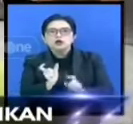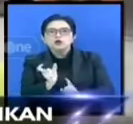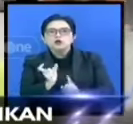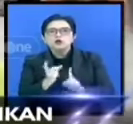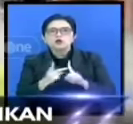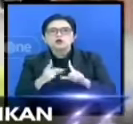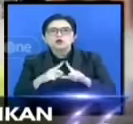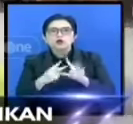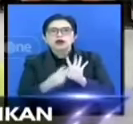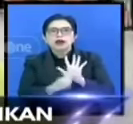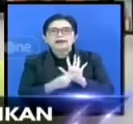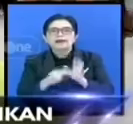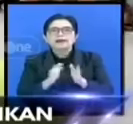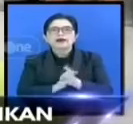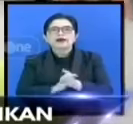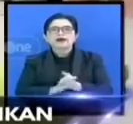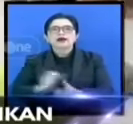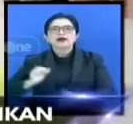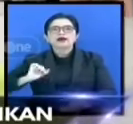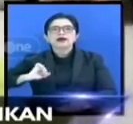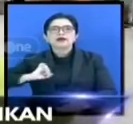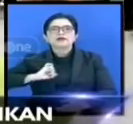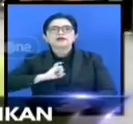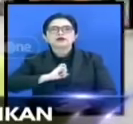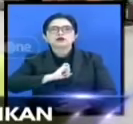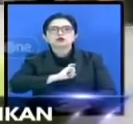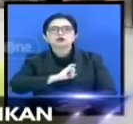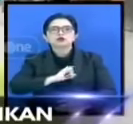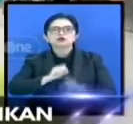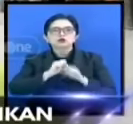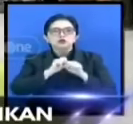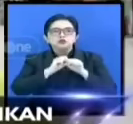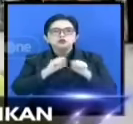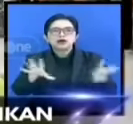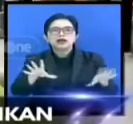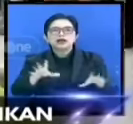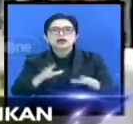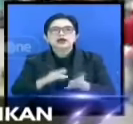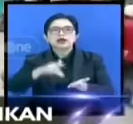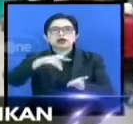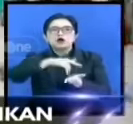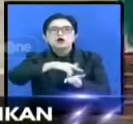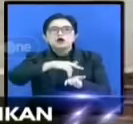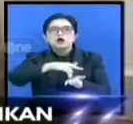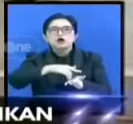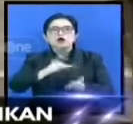Jadi keadaan di Wuhan sekarang agak gimana gitu ya.